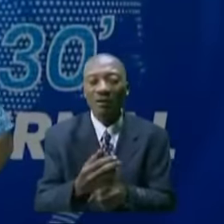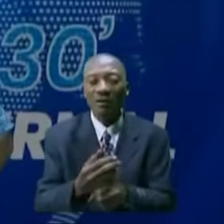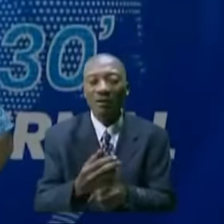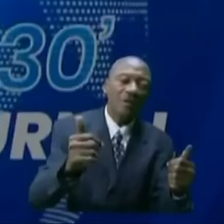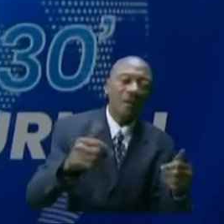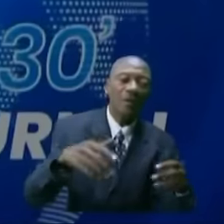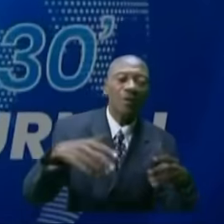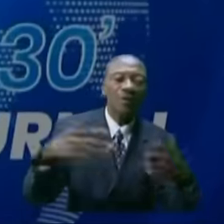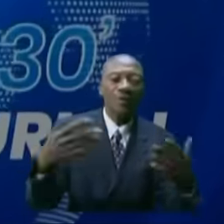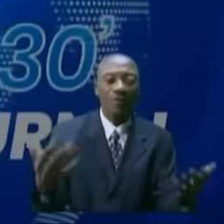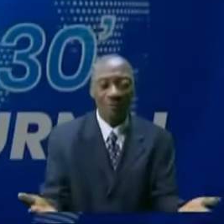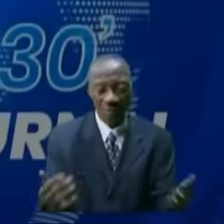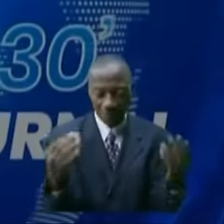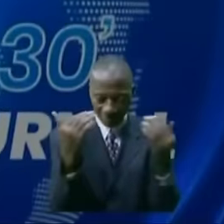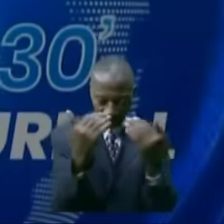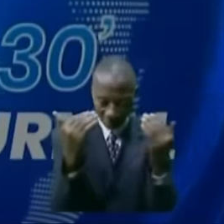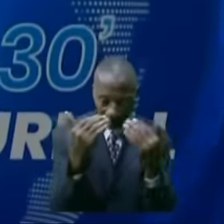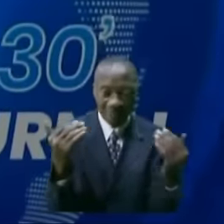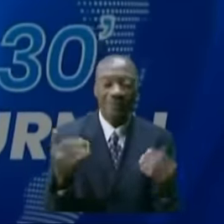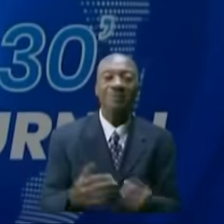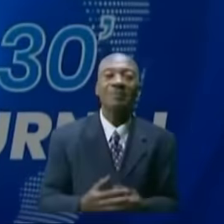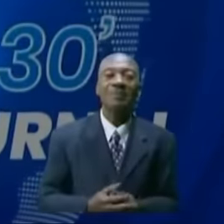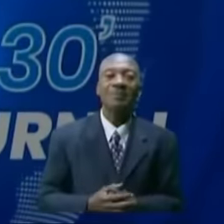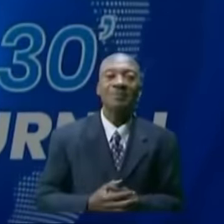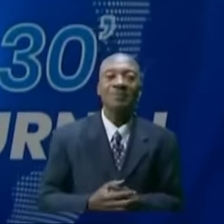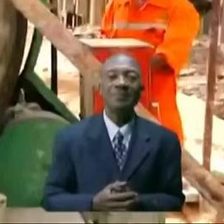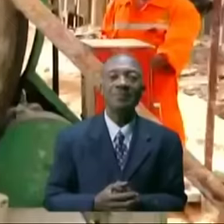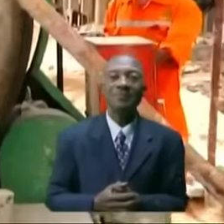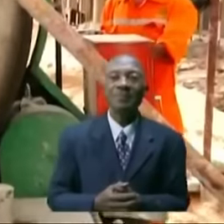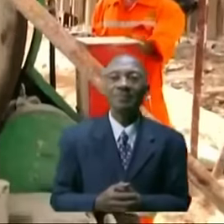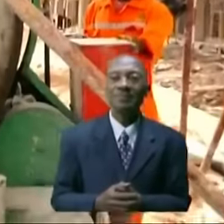de Kabalundi, Coco Molicho et Champion Dangui.